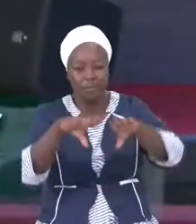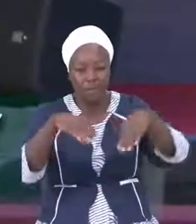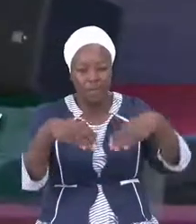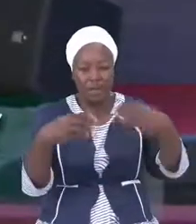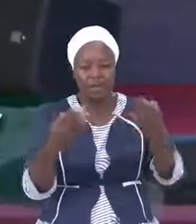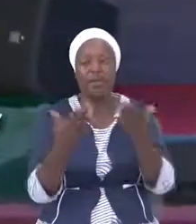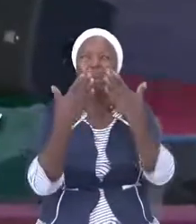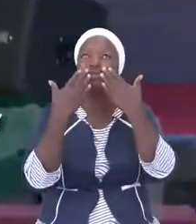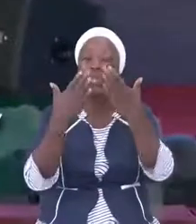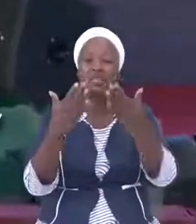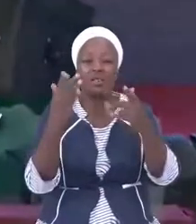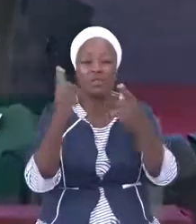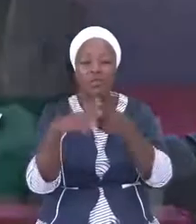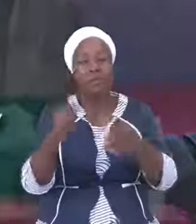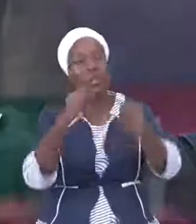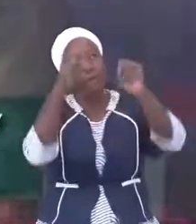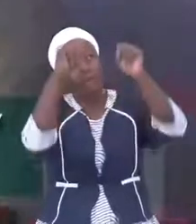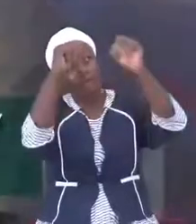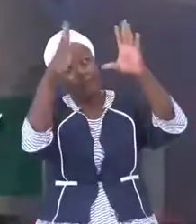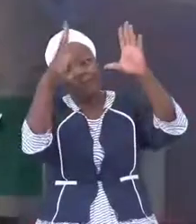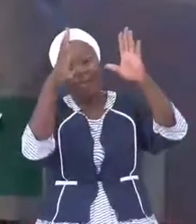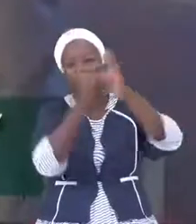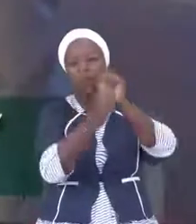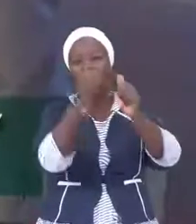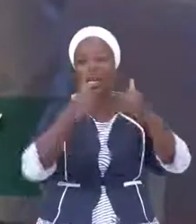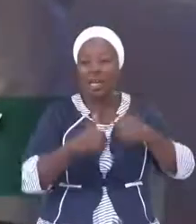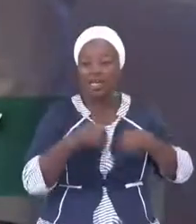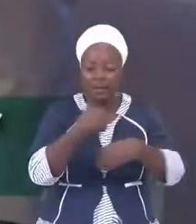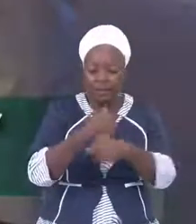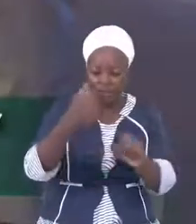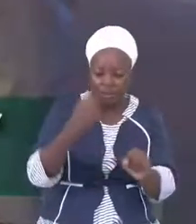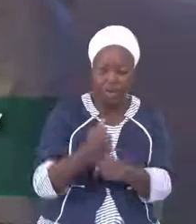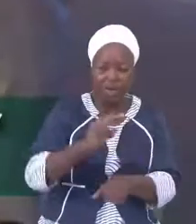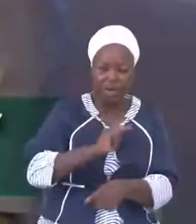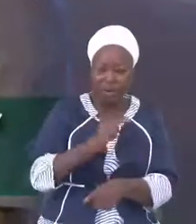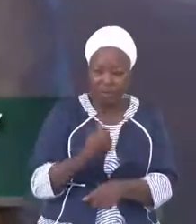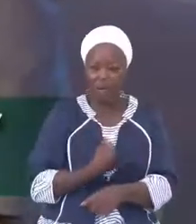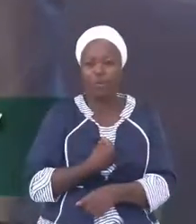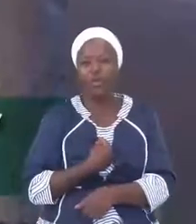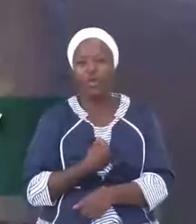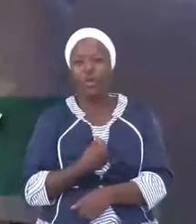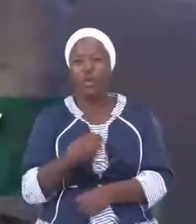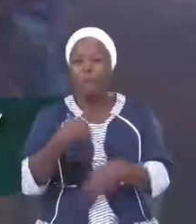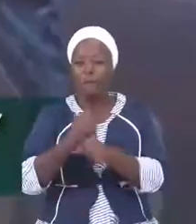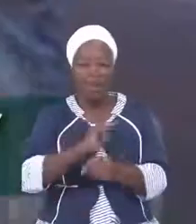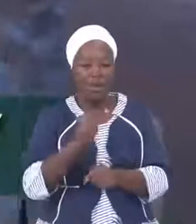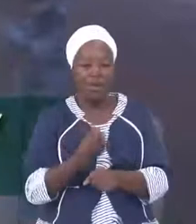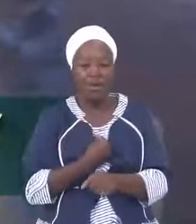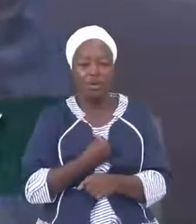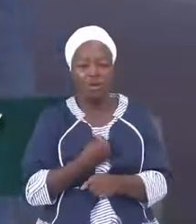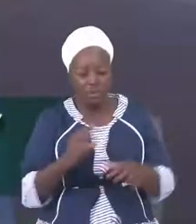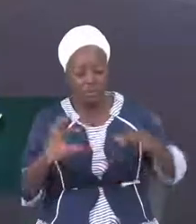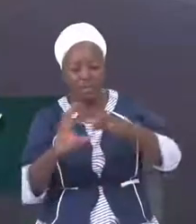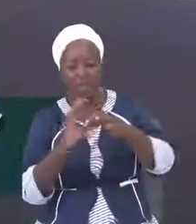Colossiens 1:12, rendez grâce au Père qui vous a rendu capable d'avoir part, qui nous